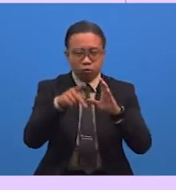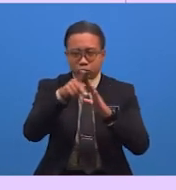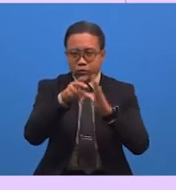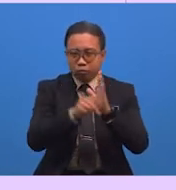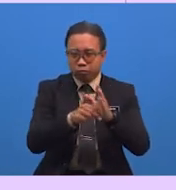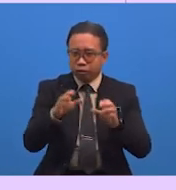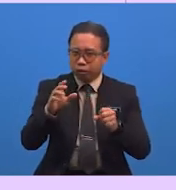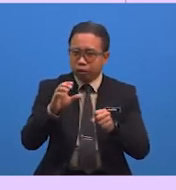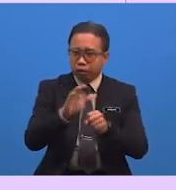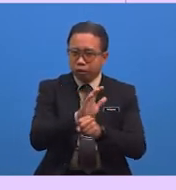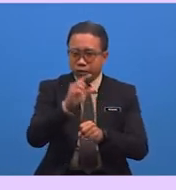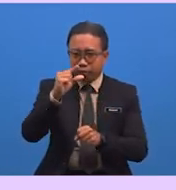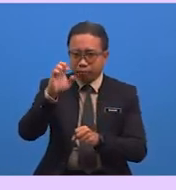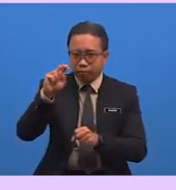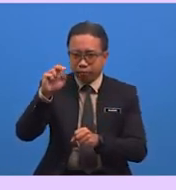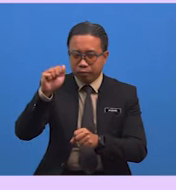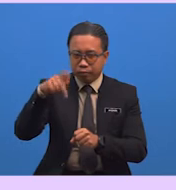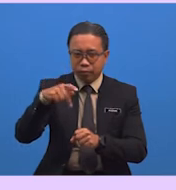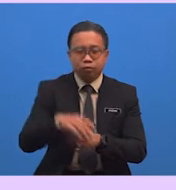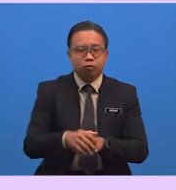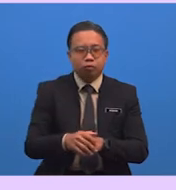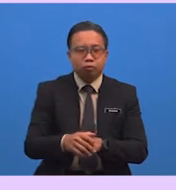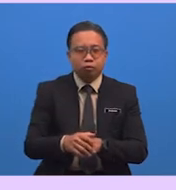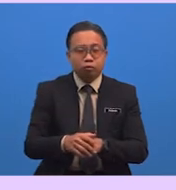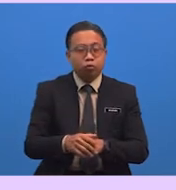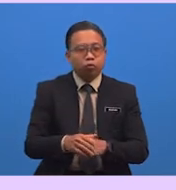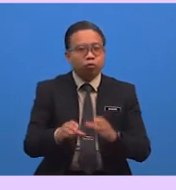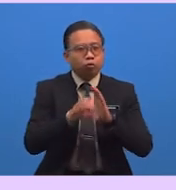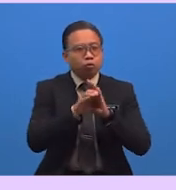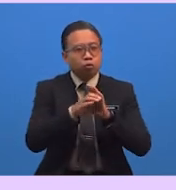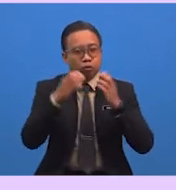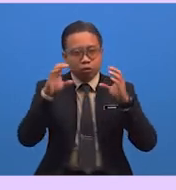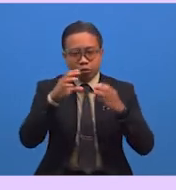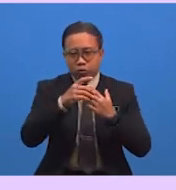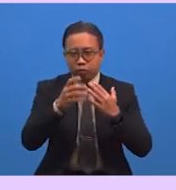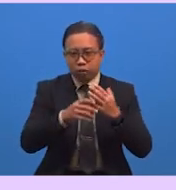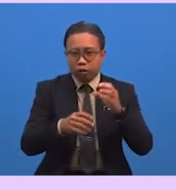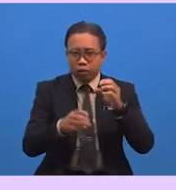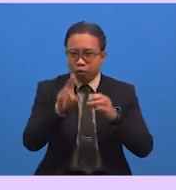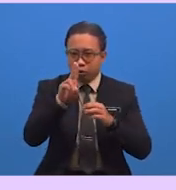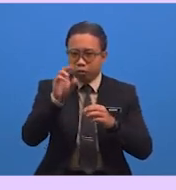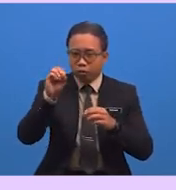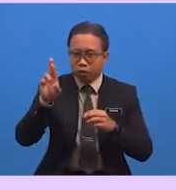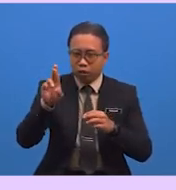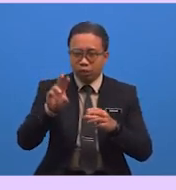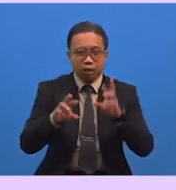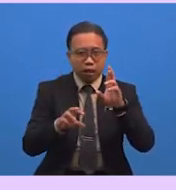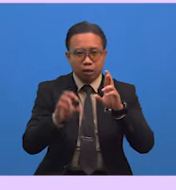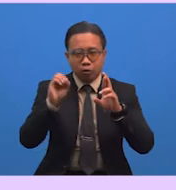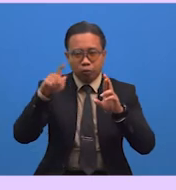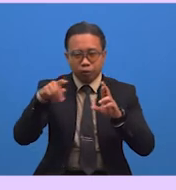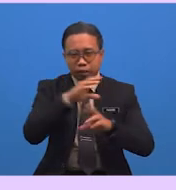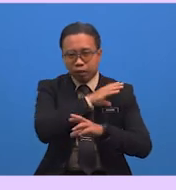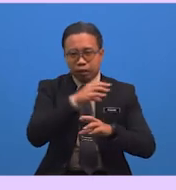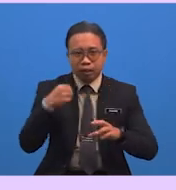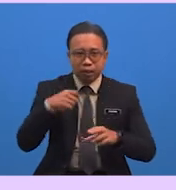penggenap yang dipilih. Sebagai contoh, cikgu memilih sudut UOR, ROP